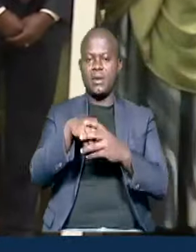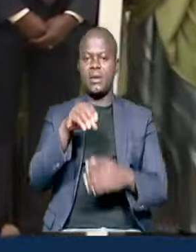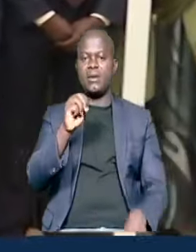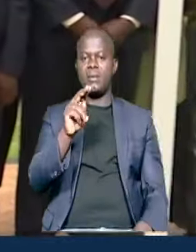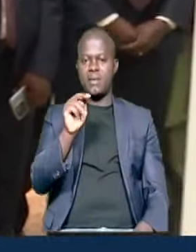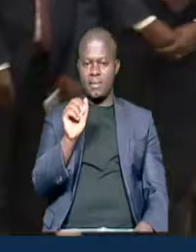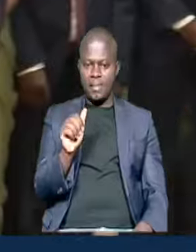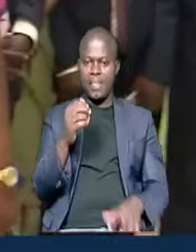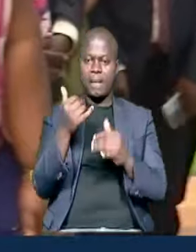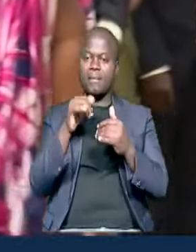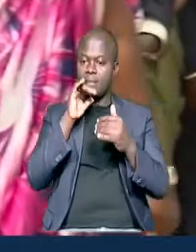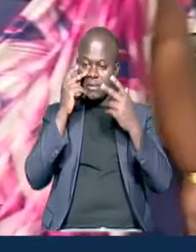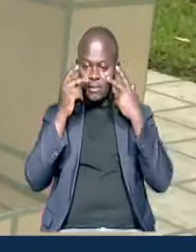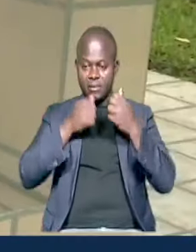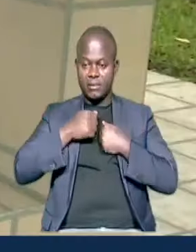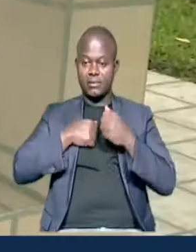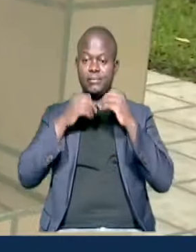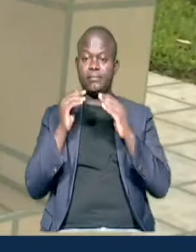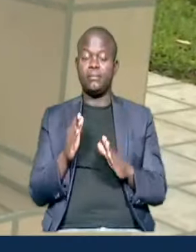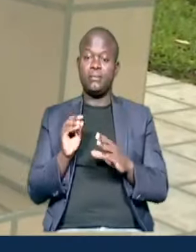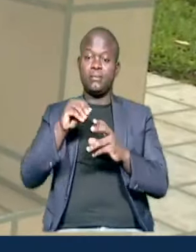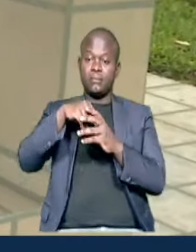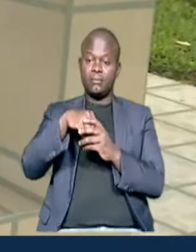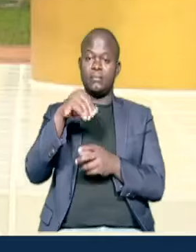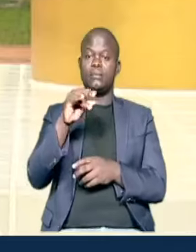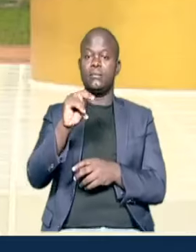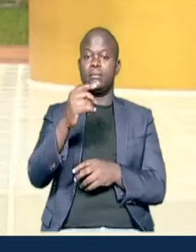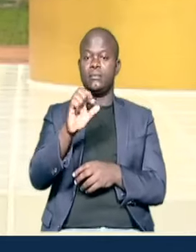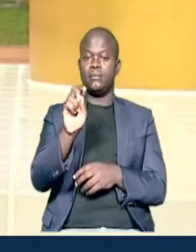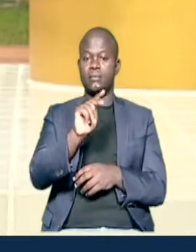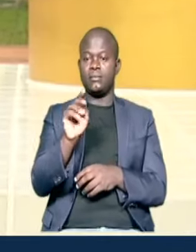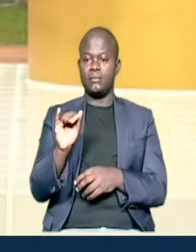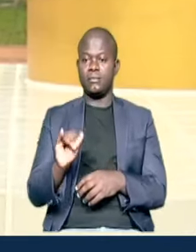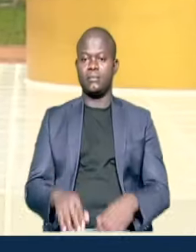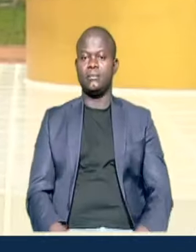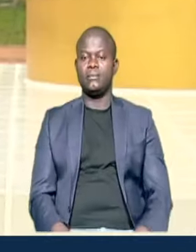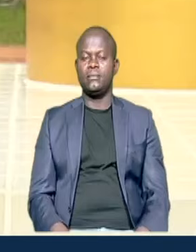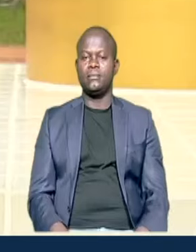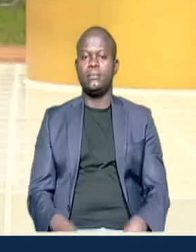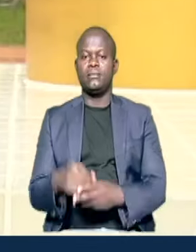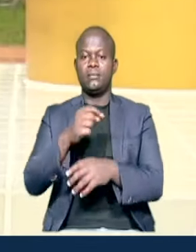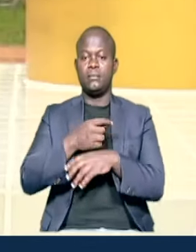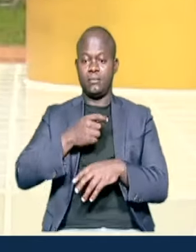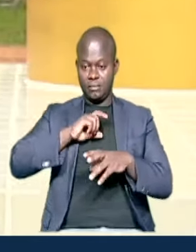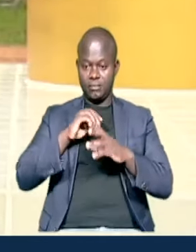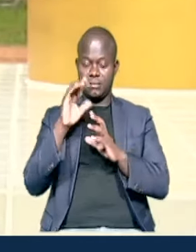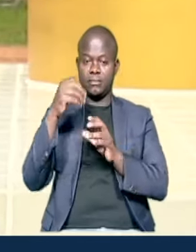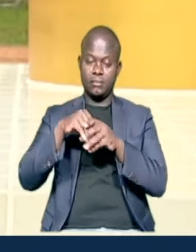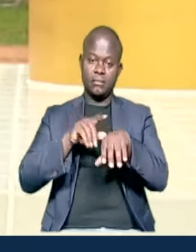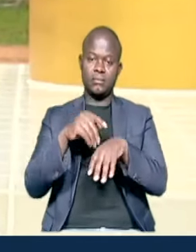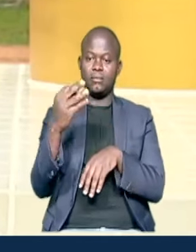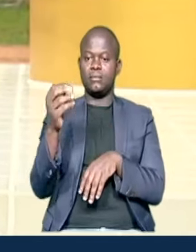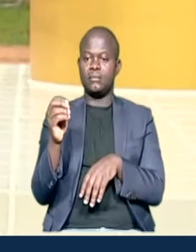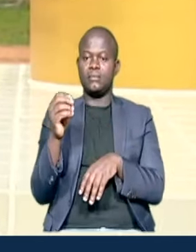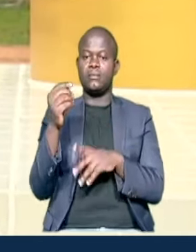kugeza ubu ntabwo araboneka umunyarwanda washyirwa mu rwego rw'ingenzi ni umunsi w'intwari wizijwe ku nshuro ya 30